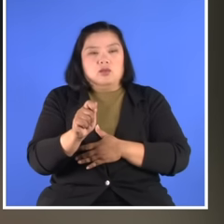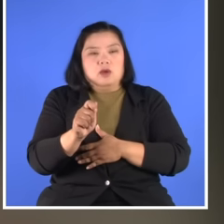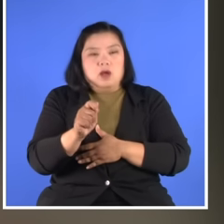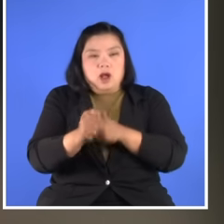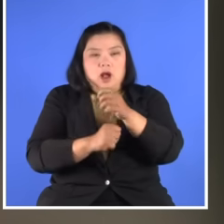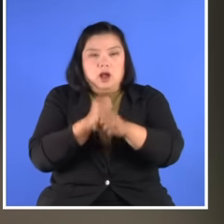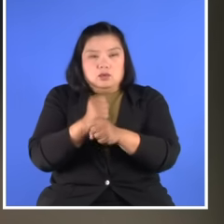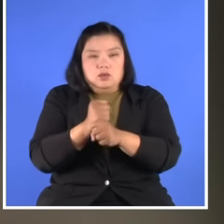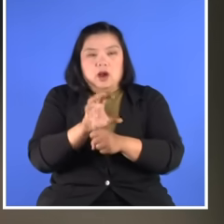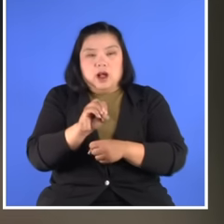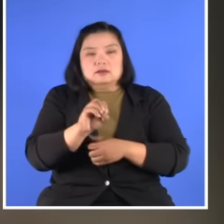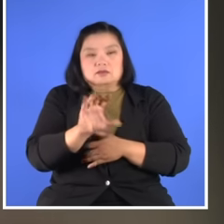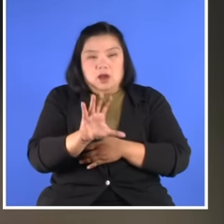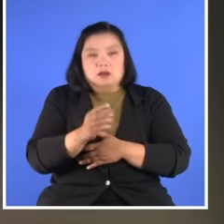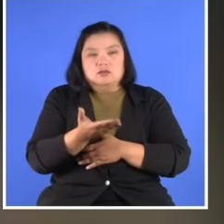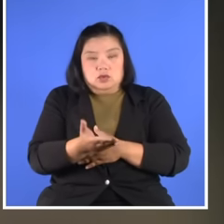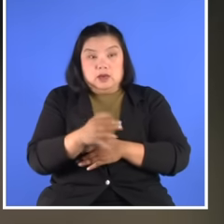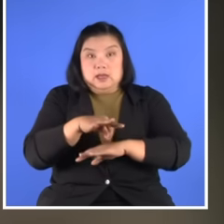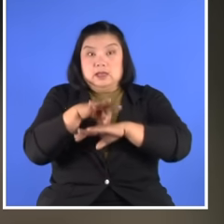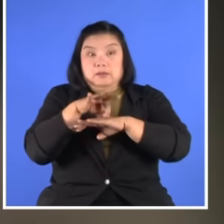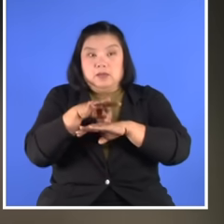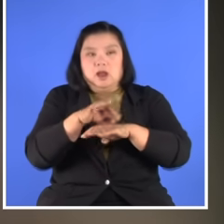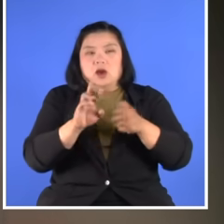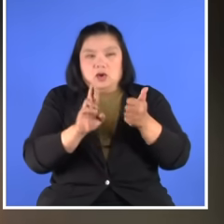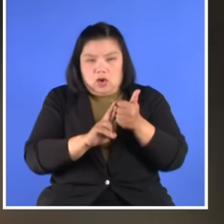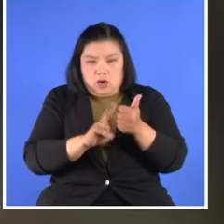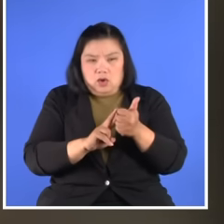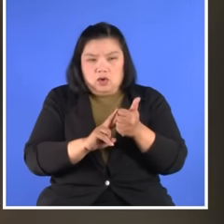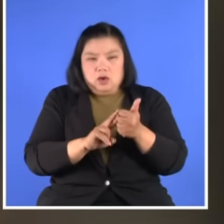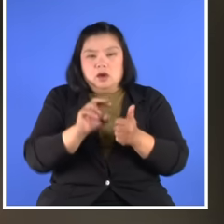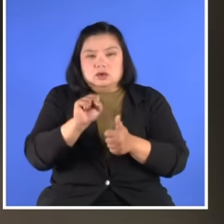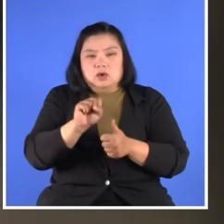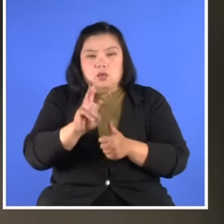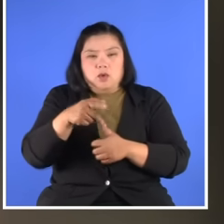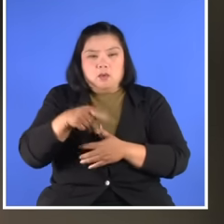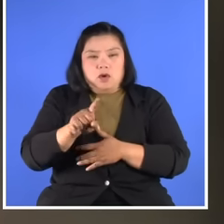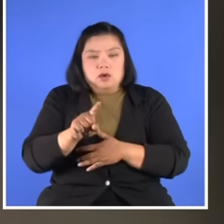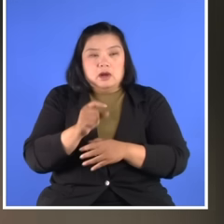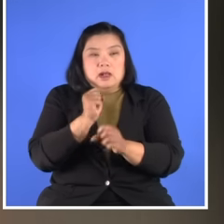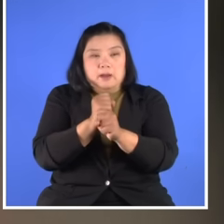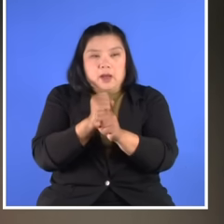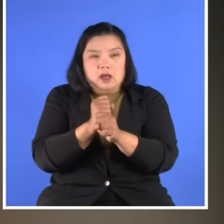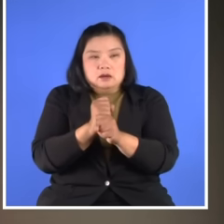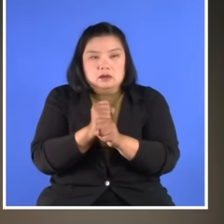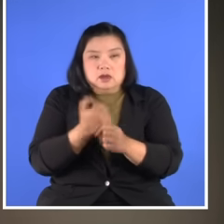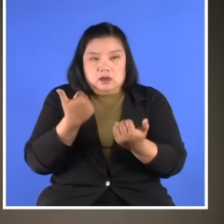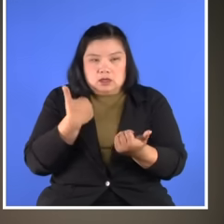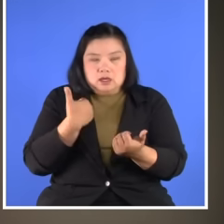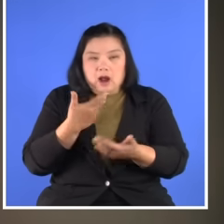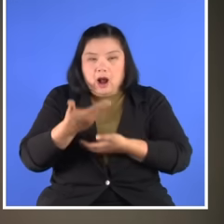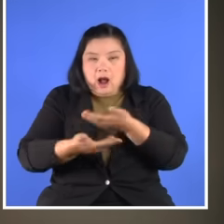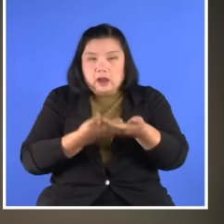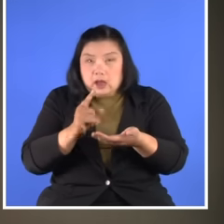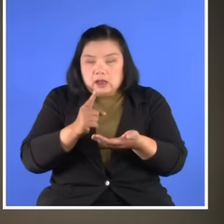55ปีนะครับเนี่ยตำแหน่งนะเป็นรองสารวัตรฝ่ายปราบปรามโรงพักหนองปริงนะเนื่องจากว่าไปค้ายาเสพ